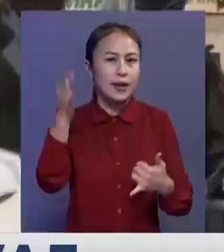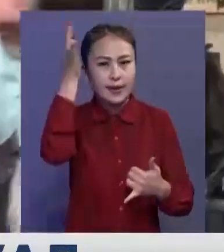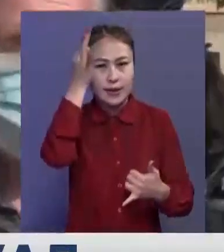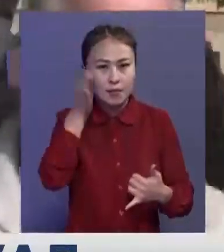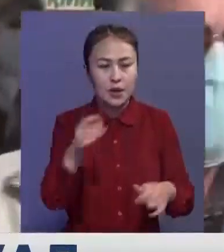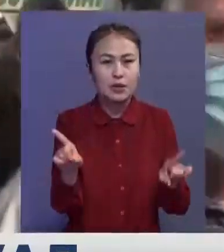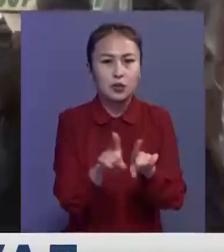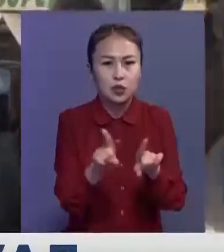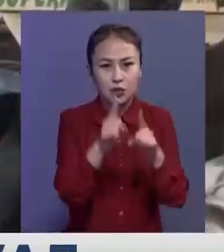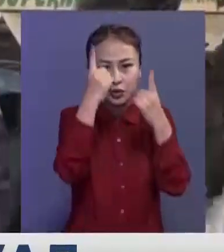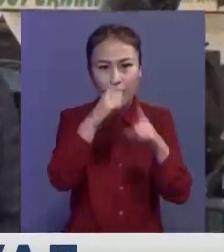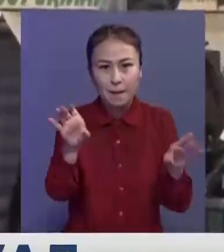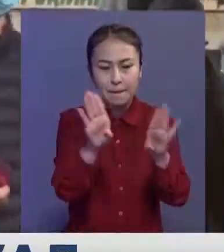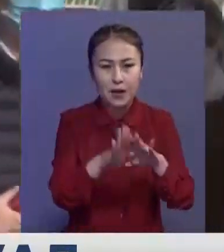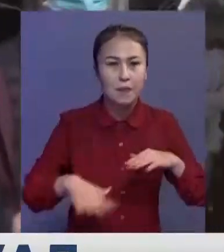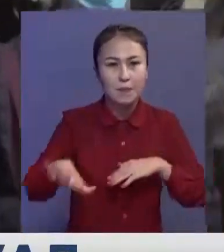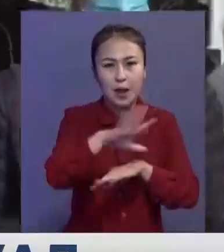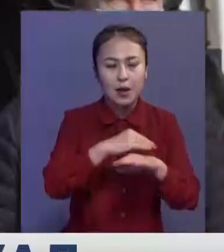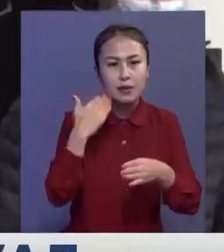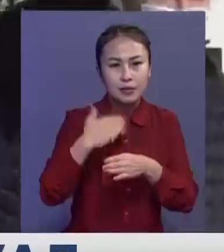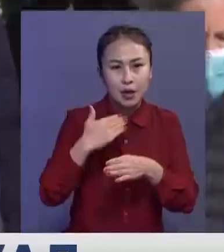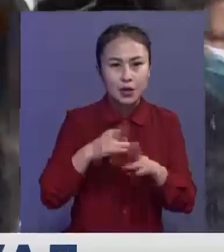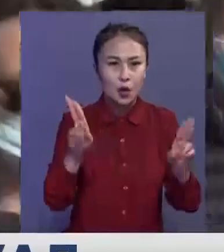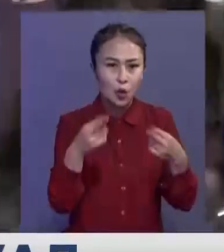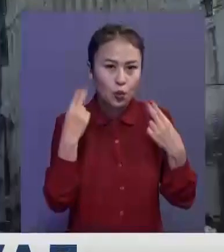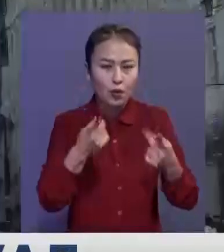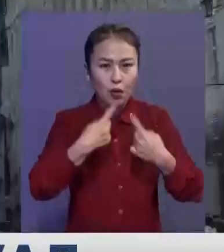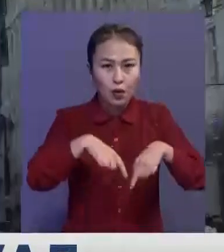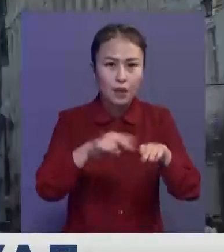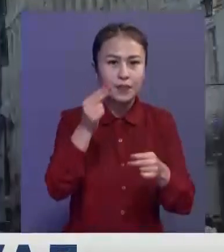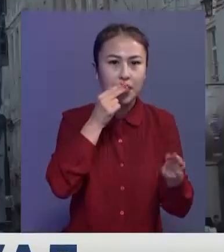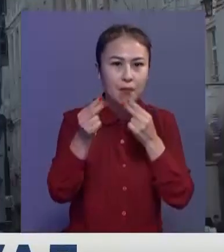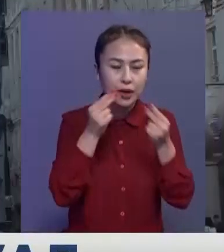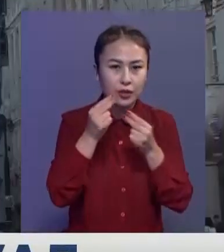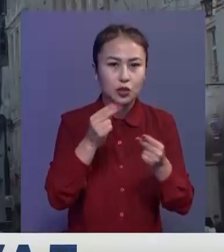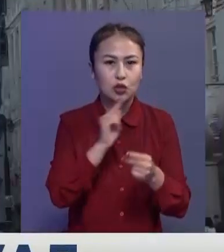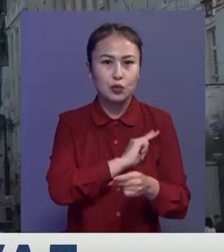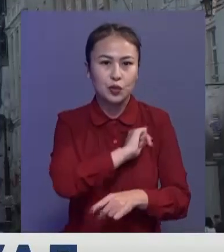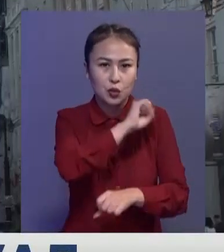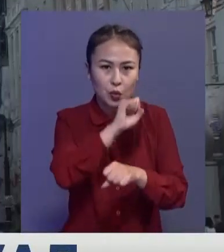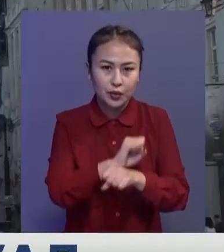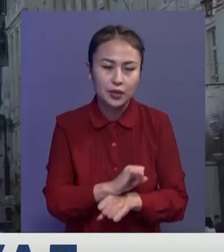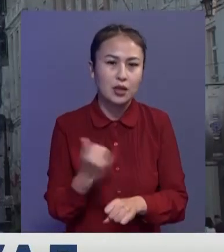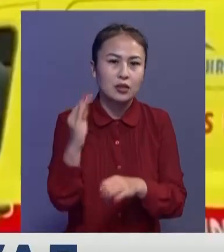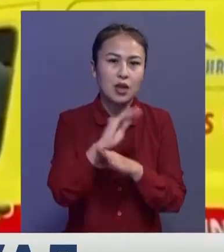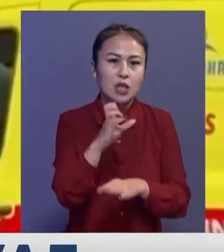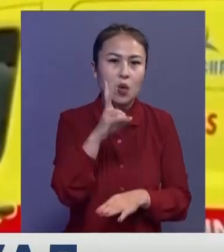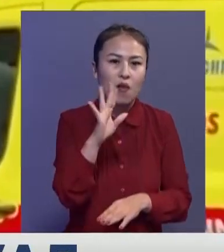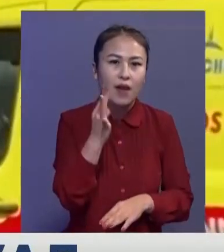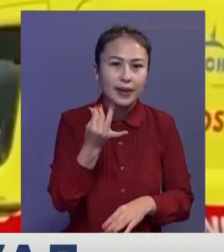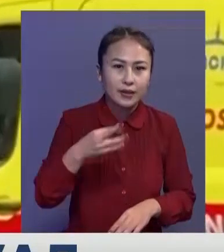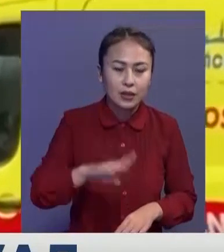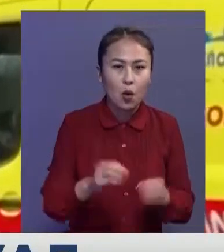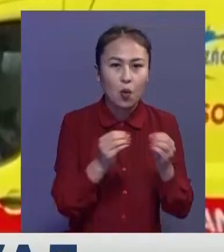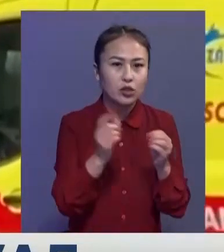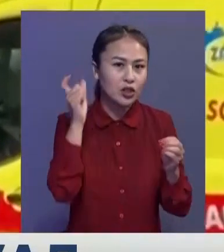да жарияланды. Аймақтағы барлық театр, клуб, қоғамдық тамақтану орындары жұмысын тоқтатты. Ал Словакия билігі 10